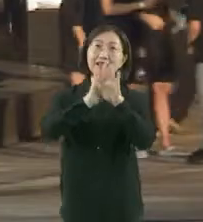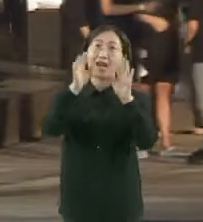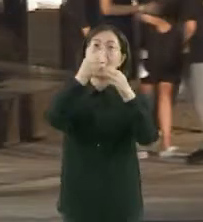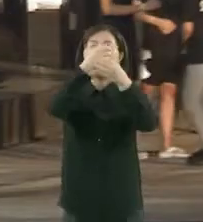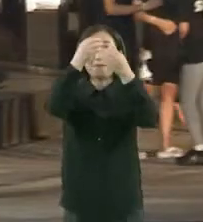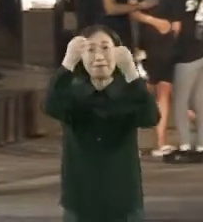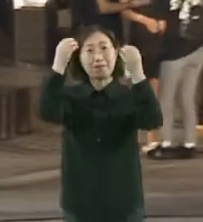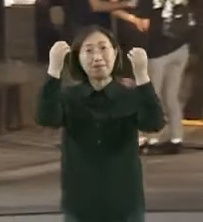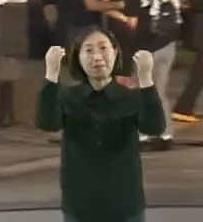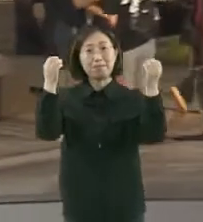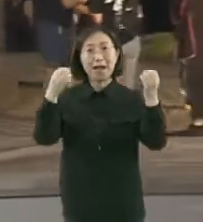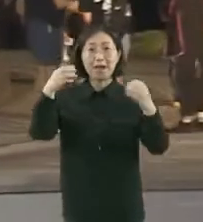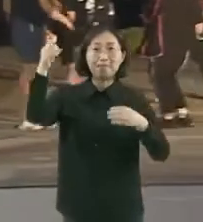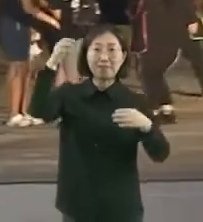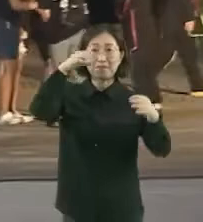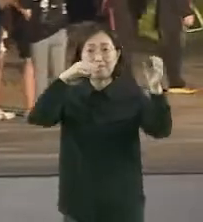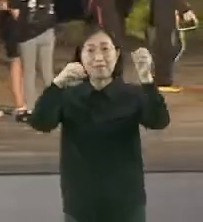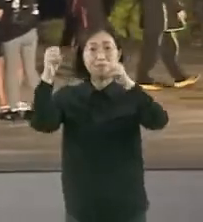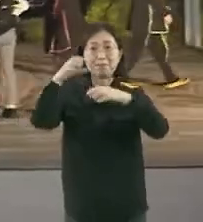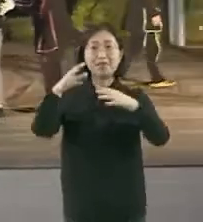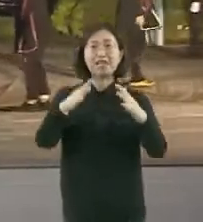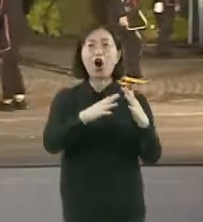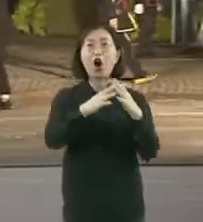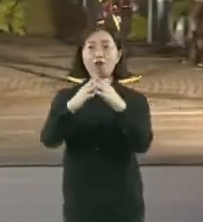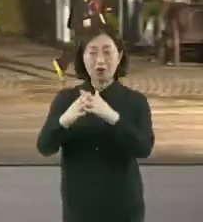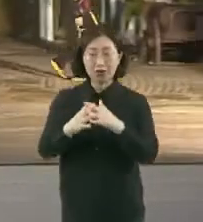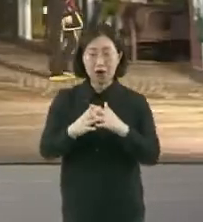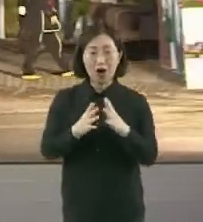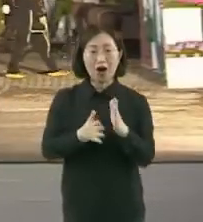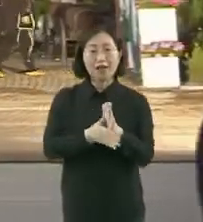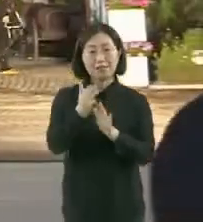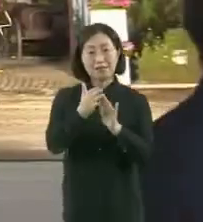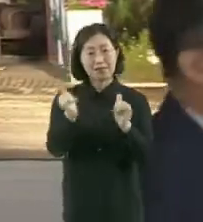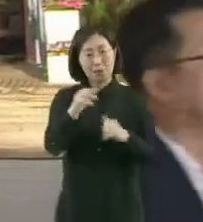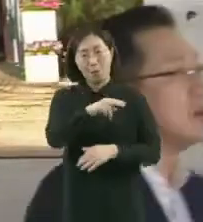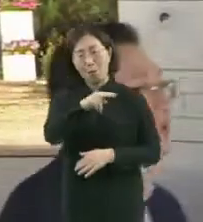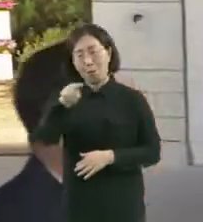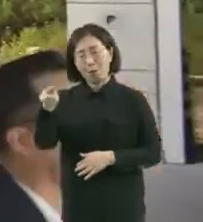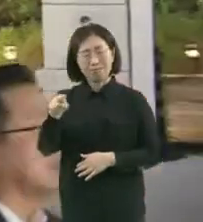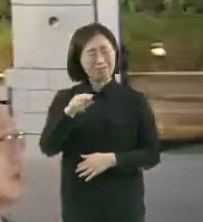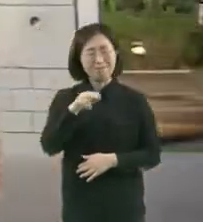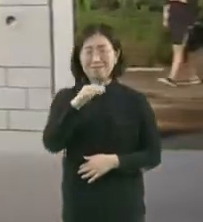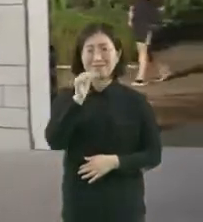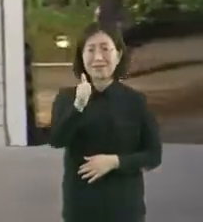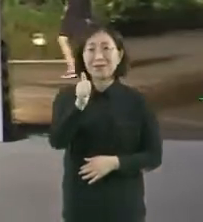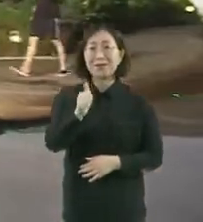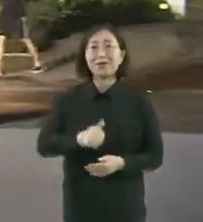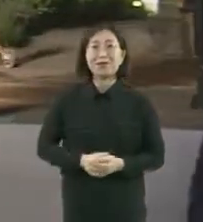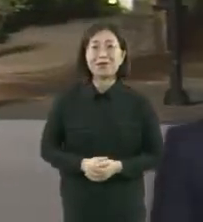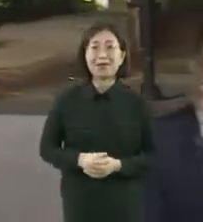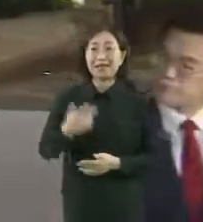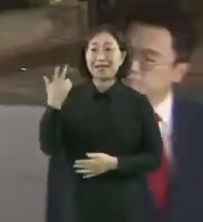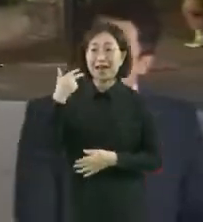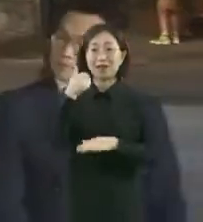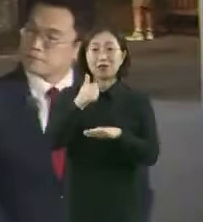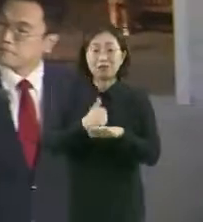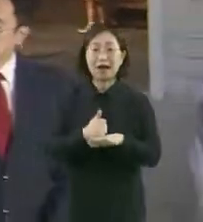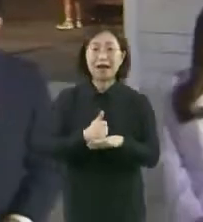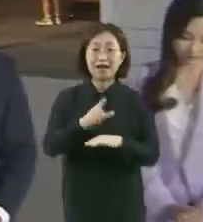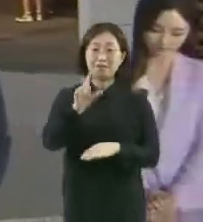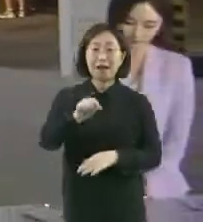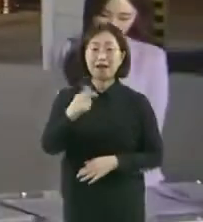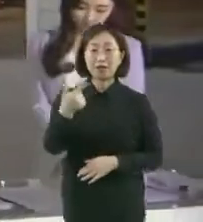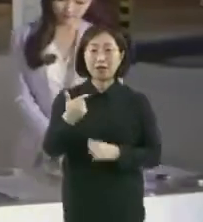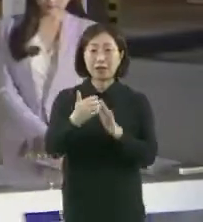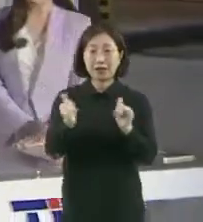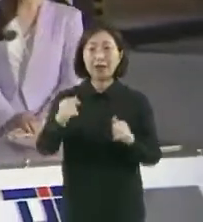별과 또 빛이 이렇게 어울려지면서 아주 시민들의 사랑을 많이 받는 것 같고, 또 지난 주말에는